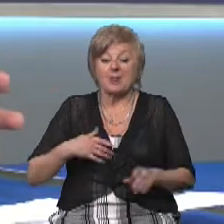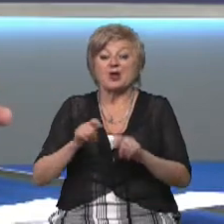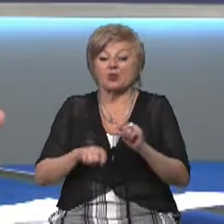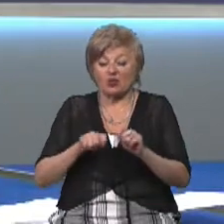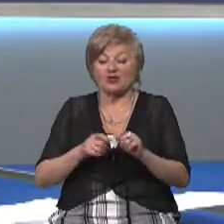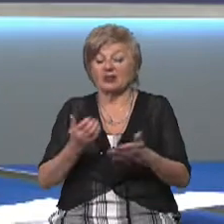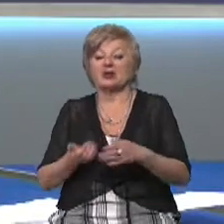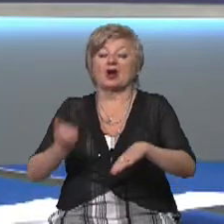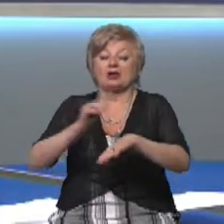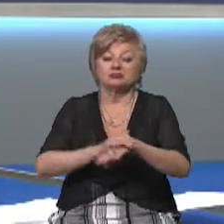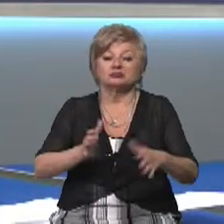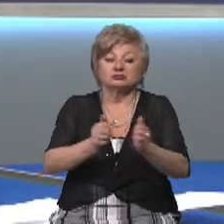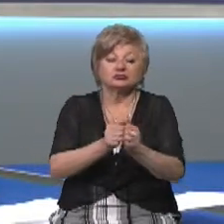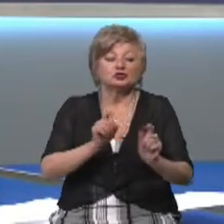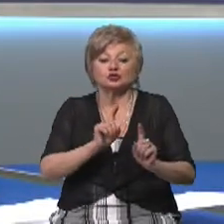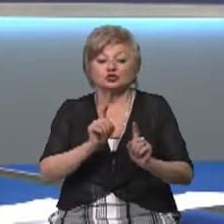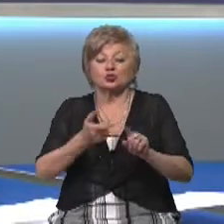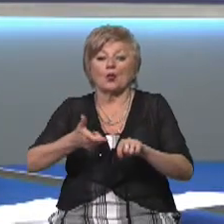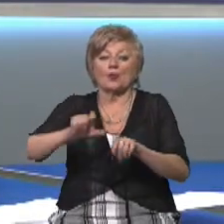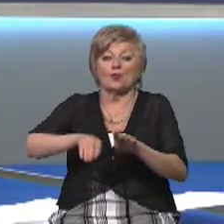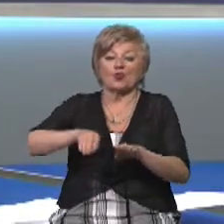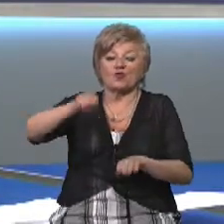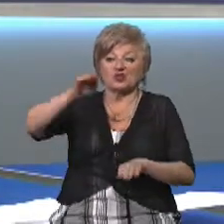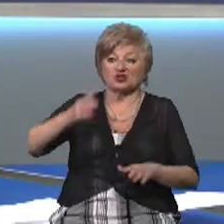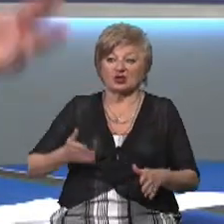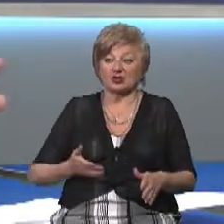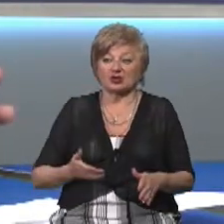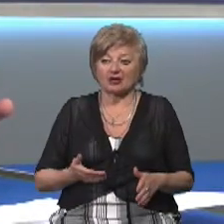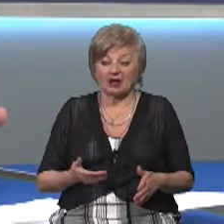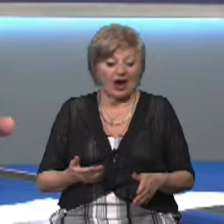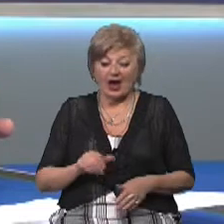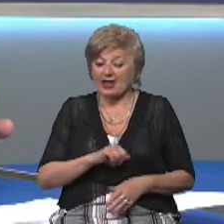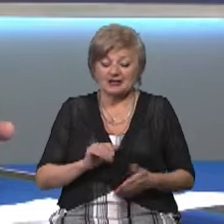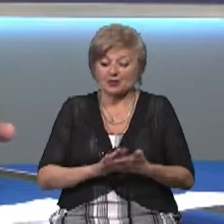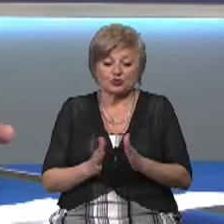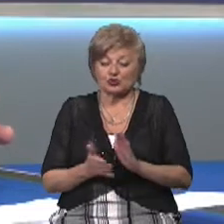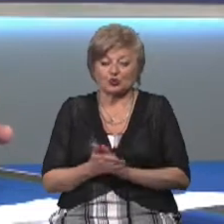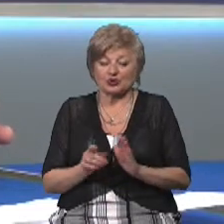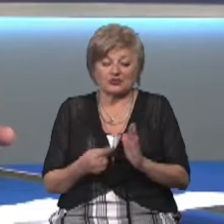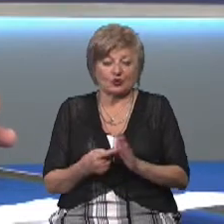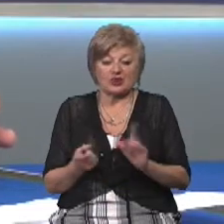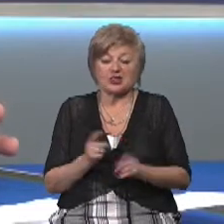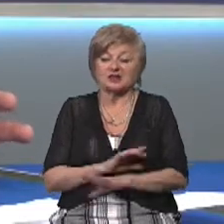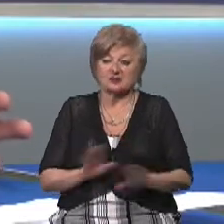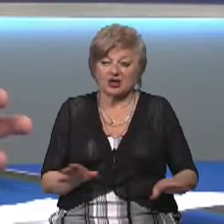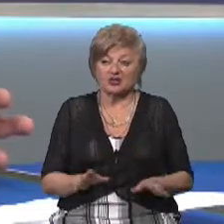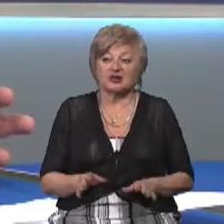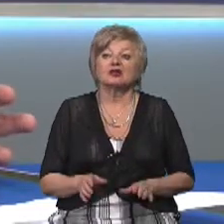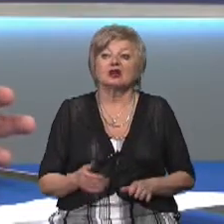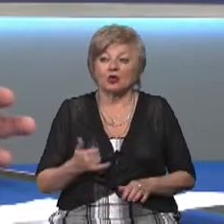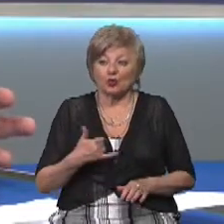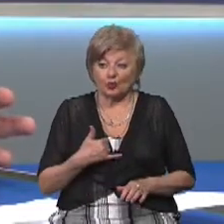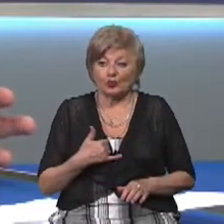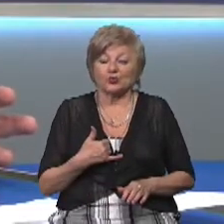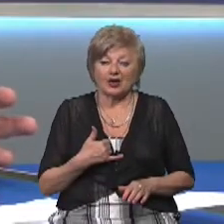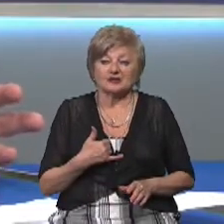і поймаємо якісь перевищення предельно допустимих концентрацій, саму ситуацію в місті не змінять. І так, у нас каждое,